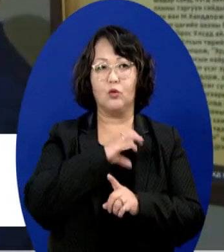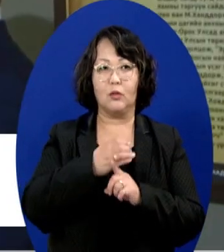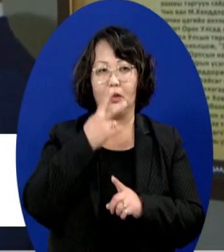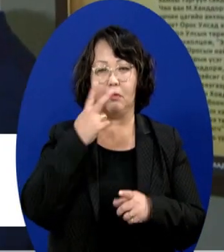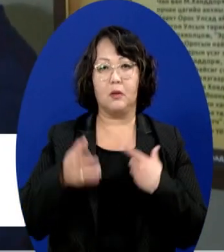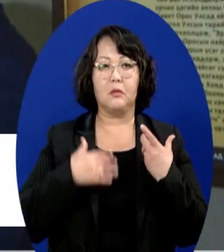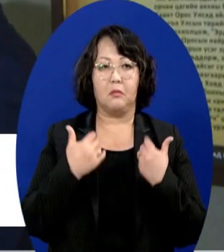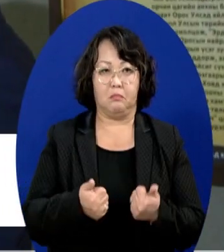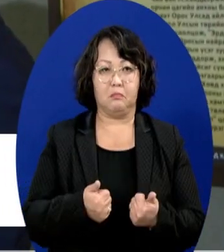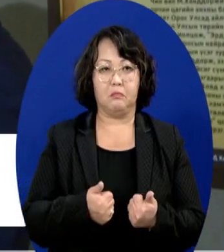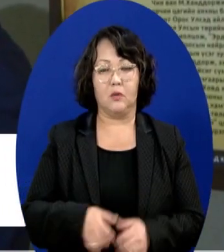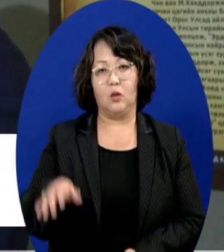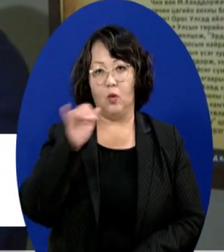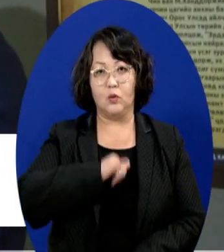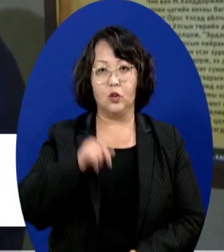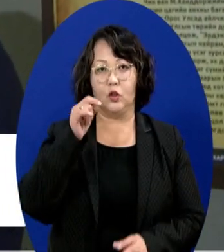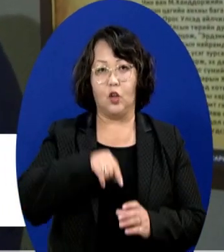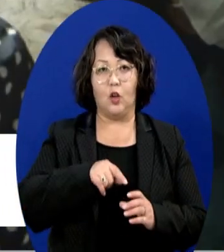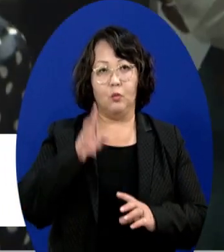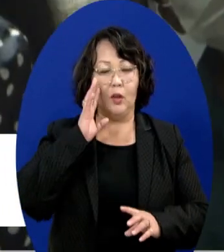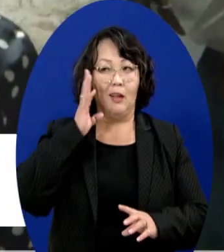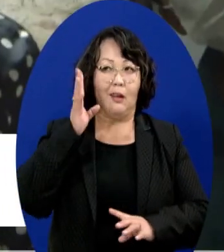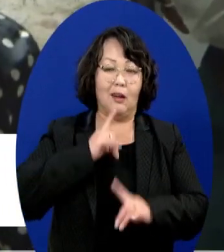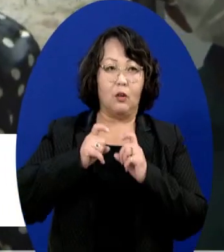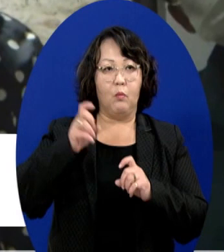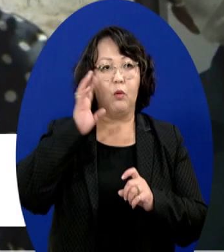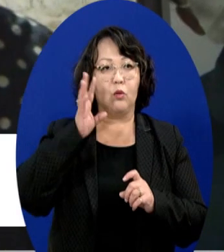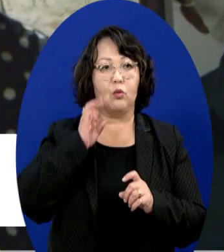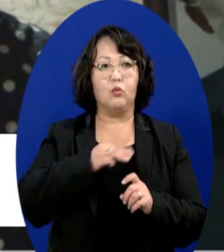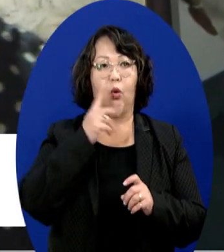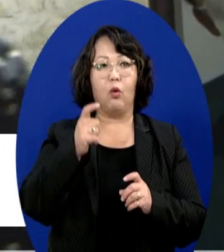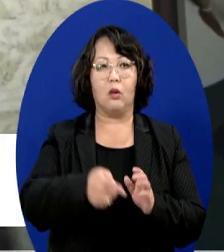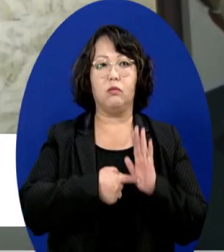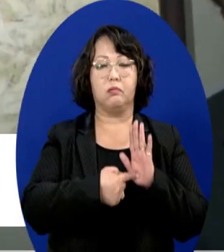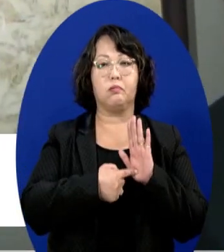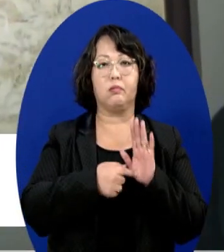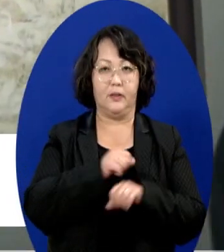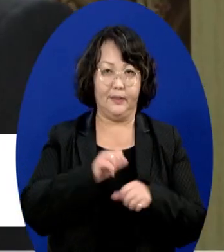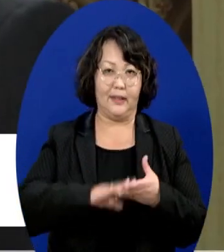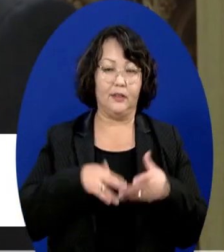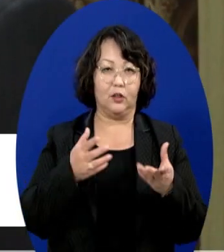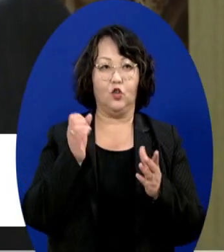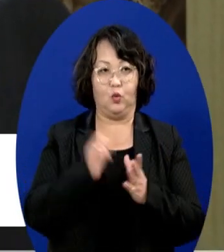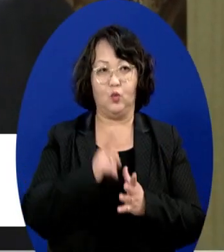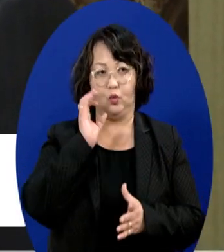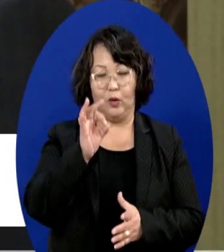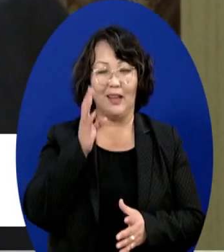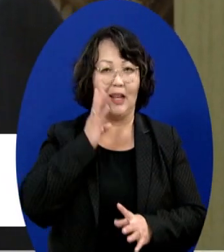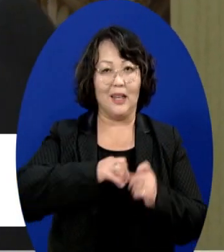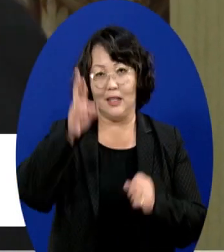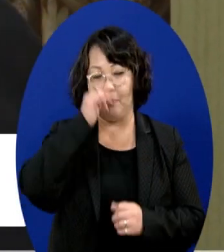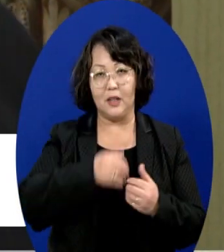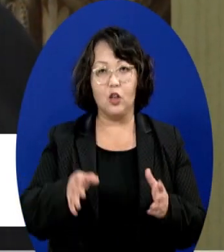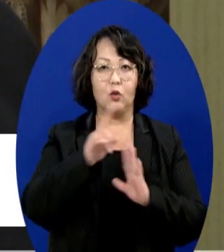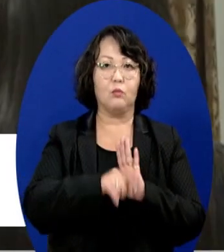байна. Улсын гадаад бодлого гадаад харилцааны түүхэн замналыг олон нийтэд танилцуулах нь чухал. Тиймээс гадаад харилцааны яам нээлттэй хөтөлбөрийн